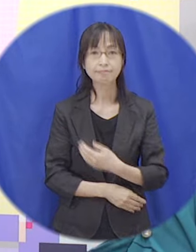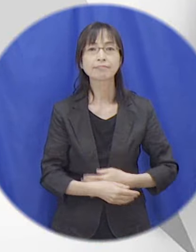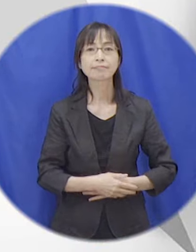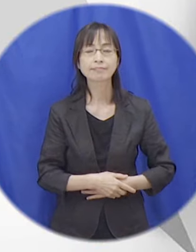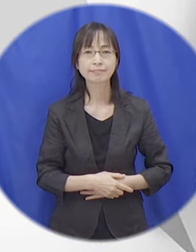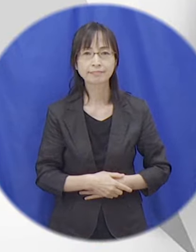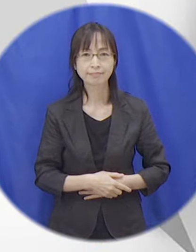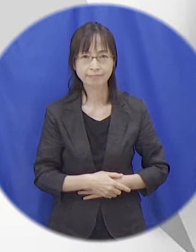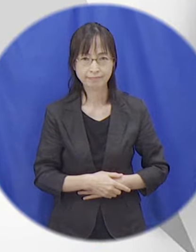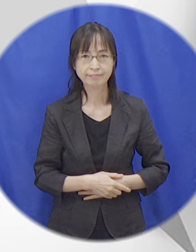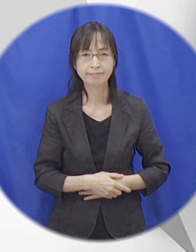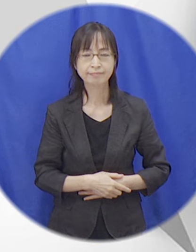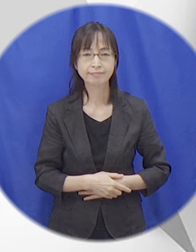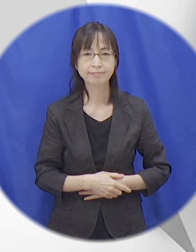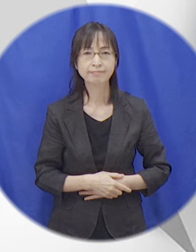い、